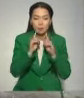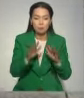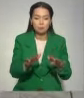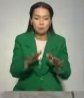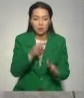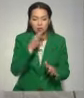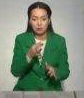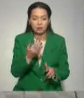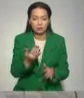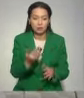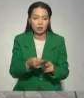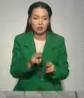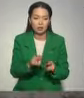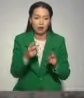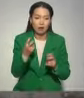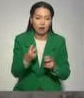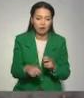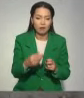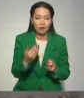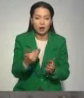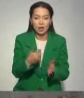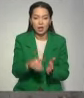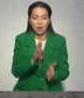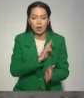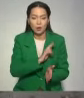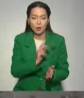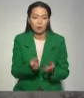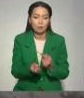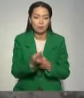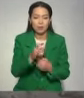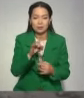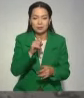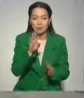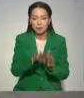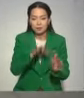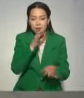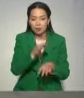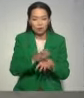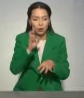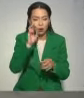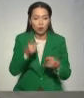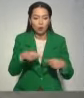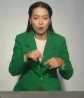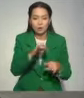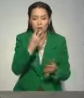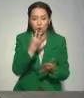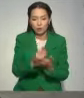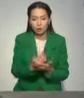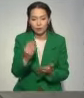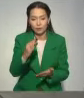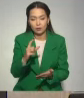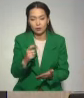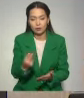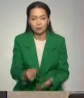мифом от чиновников авария а точнее отказ системы произошел из-за безответственности госорганов и собственников говорит